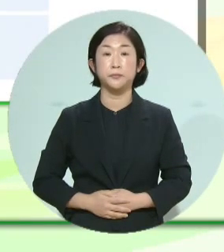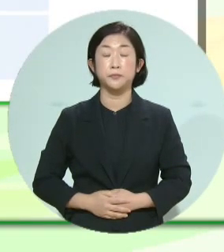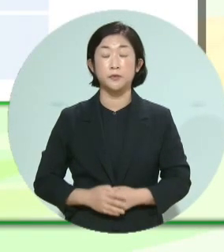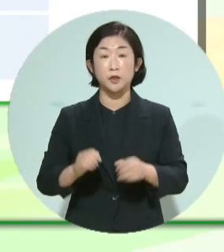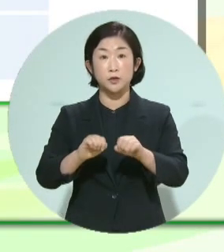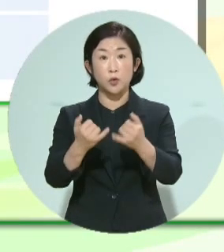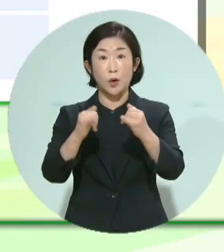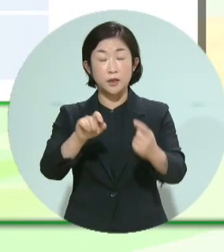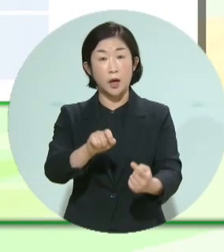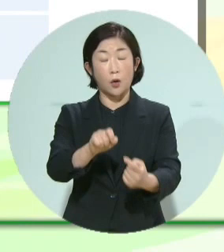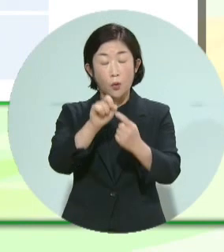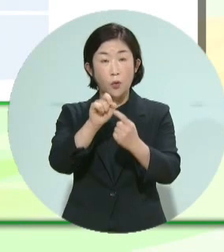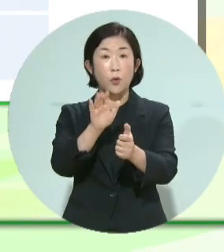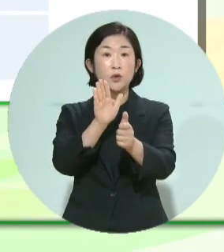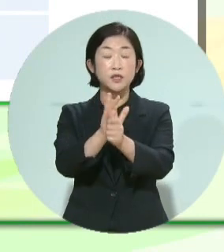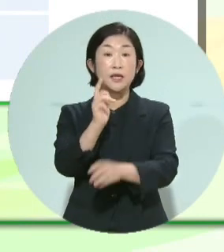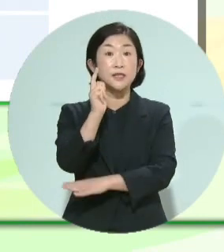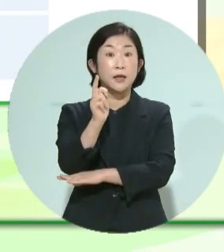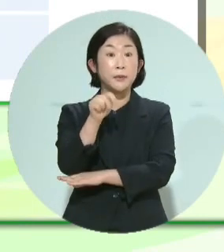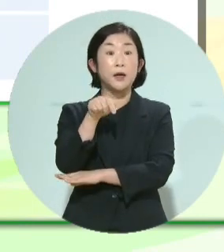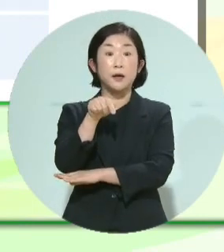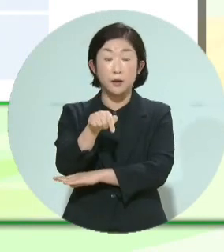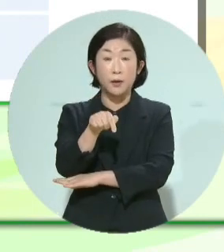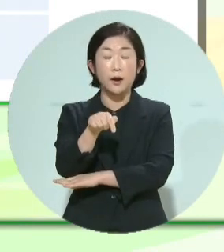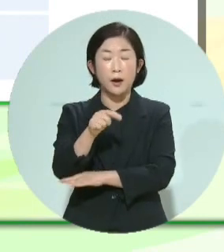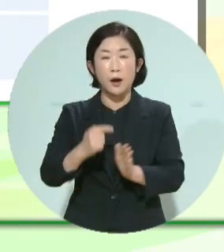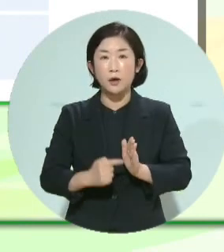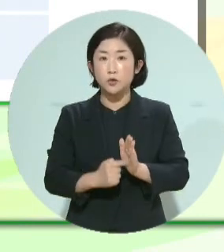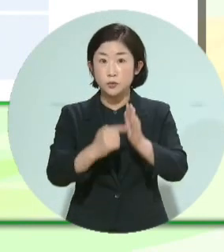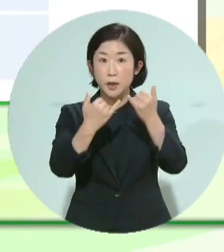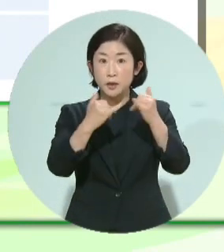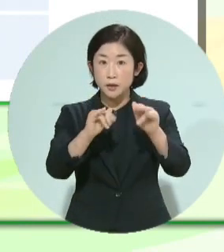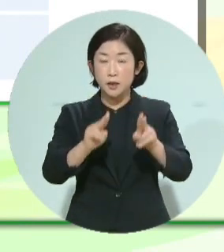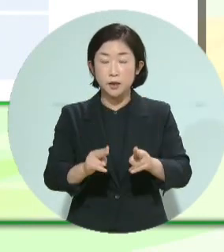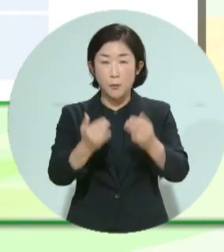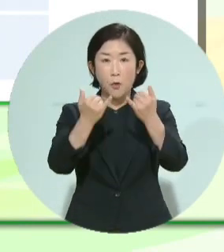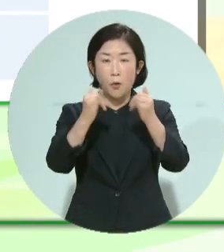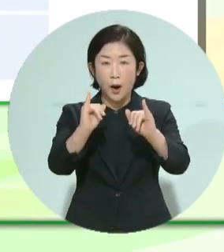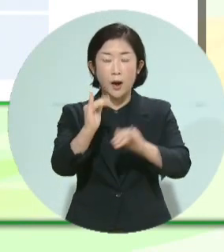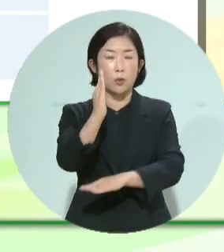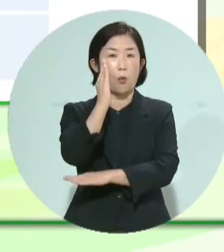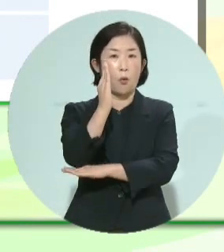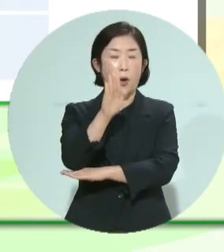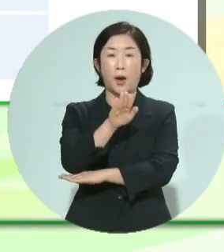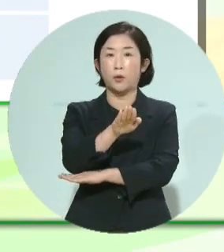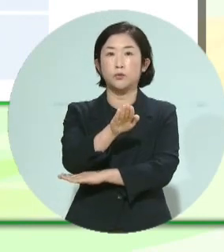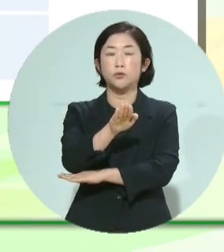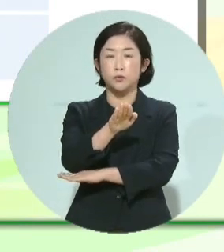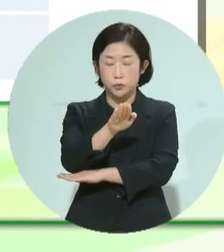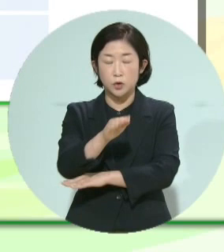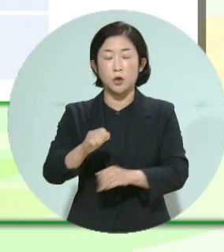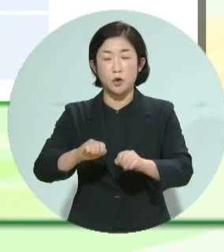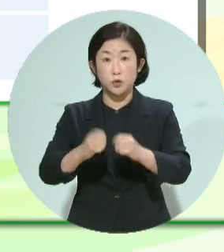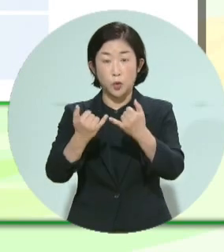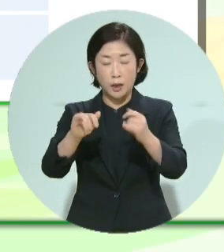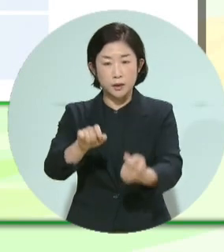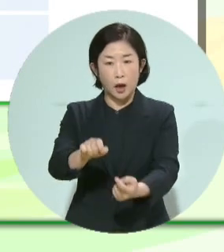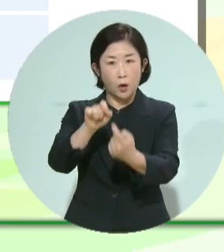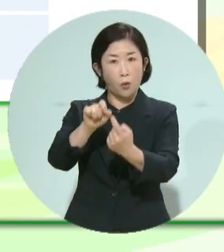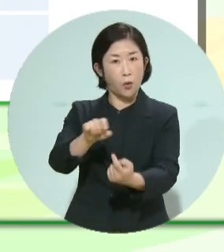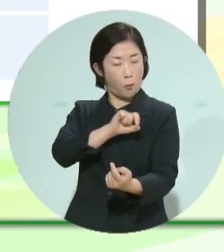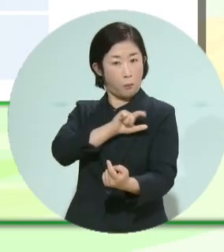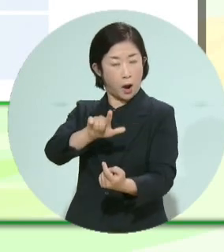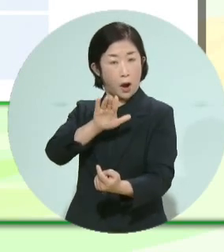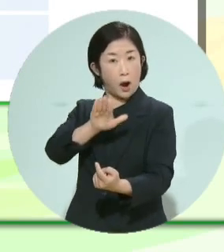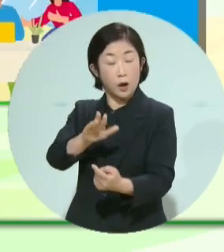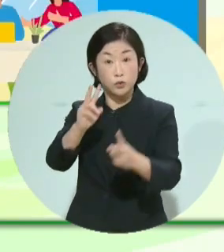障害者雇用支援セミナーでは著名人や専門家による講演や障害者雇用の先進企業